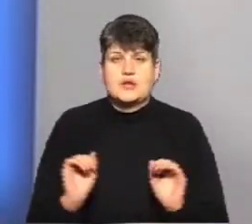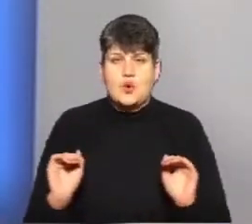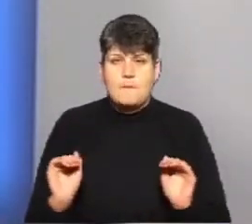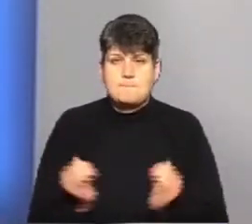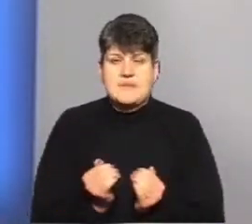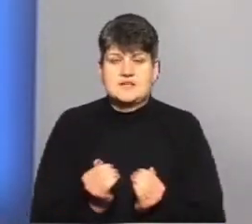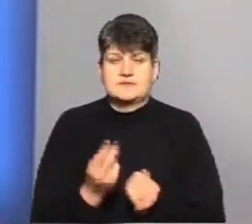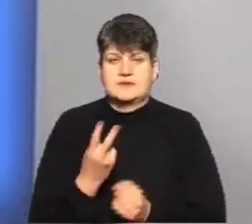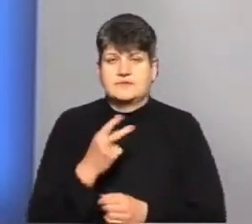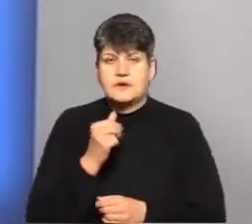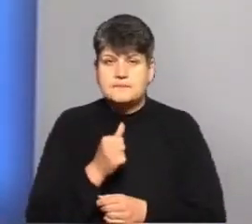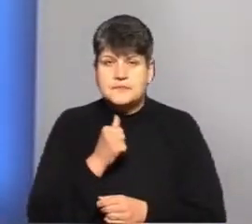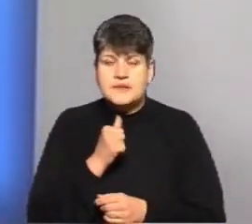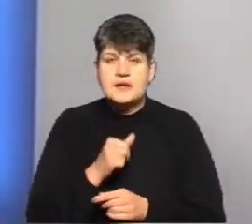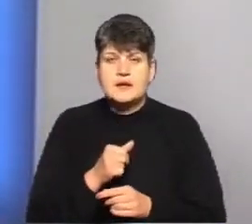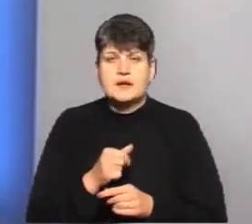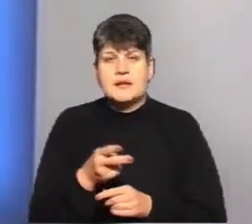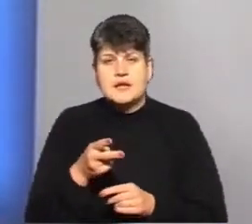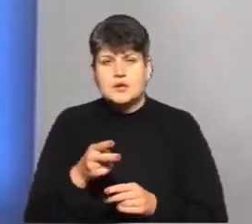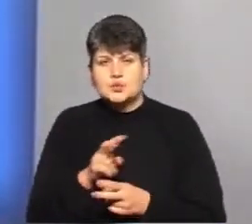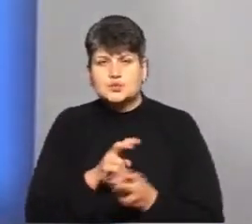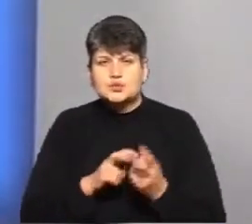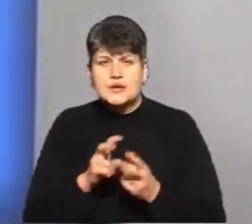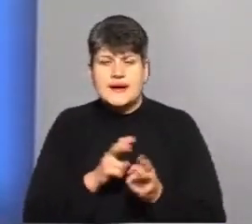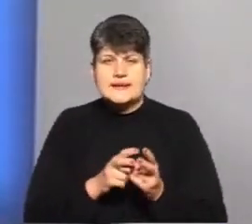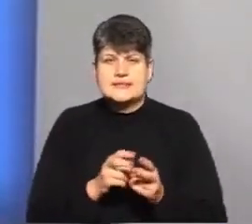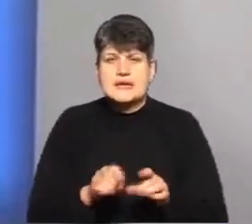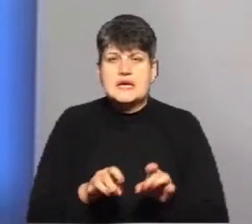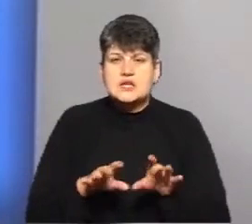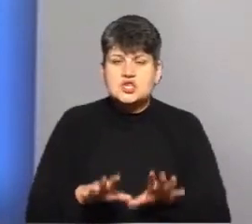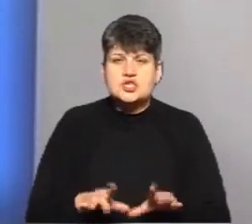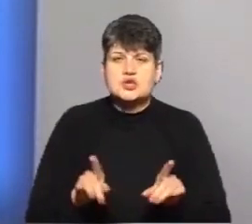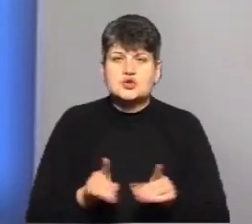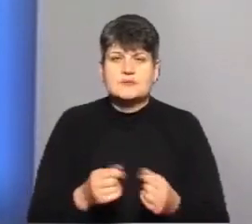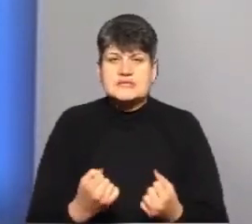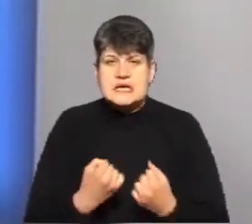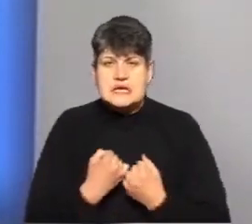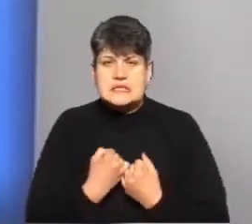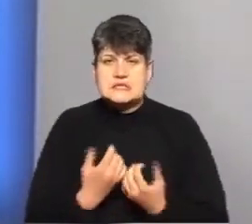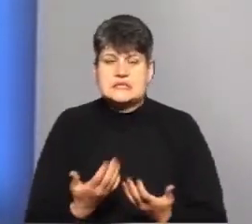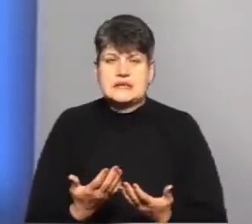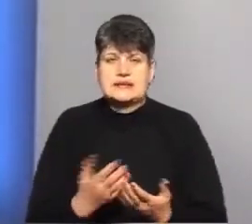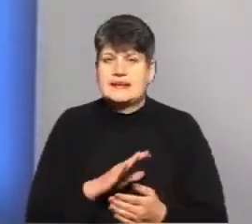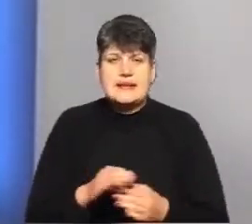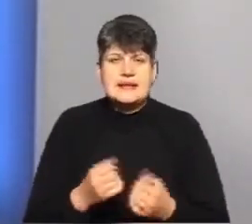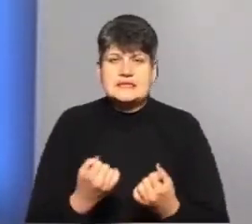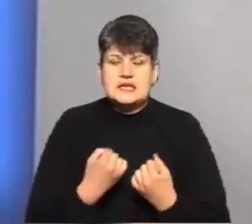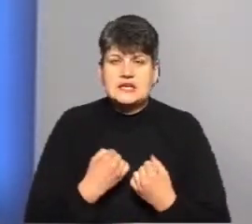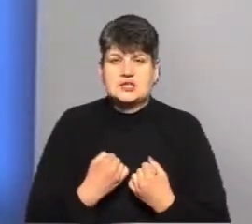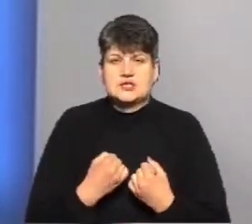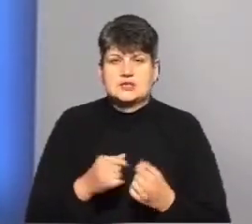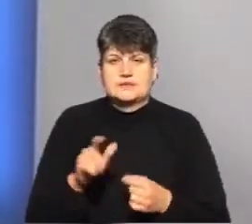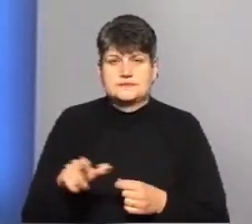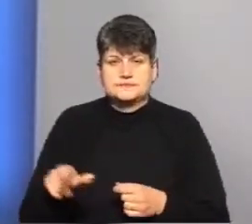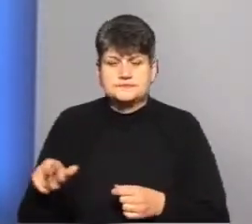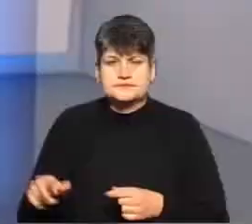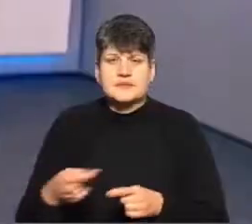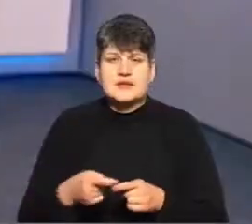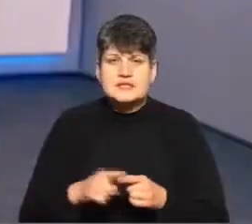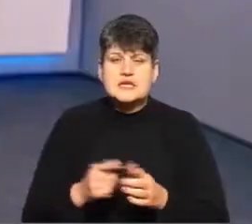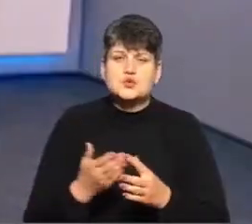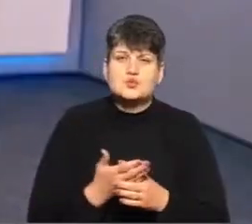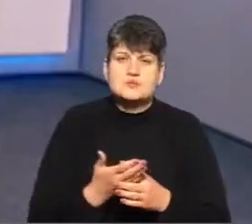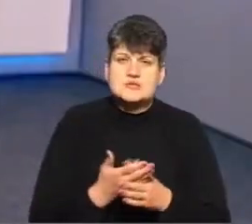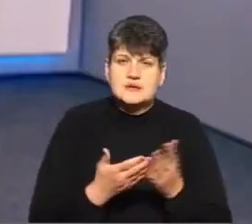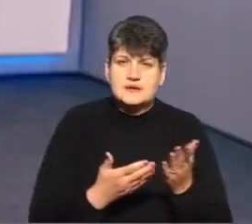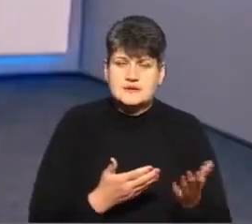Паралельно вишукуються якісь системні рішення, щоб захистити незахищені верстви населення. Це й ті самі субсидії.